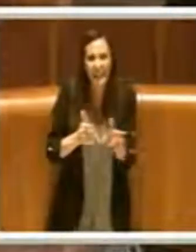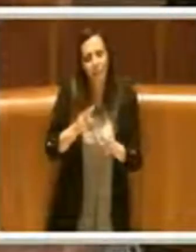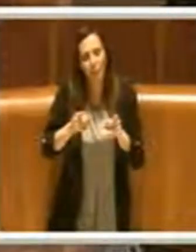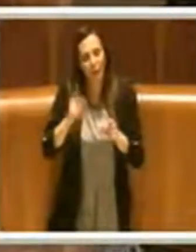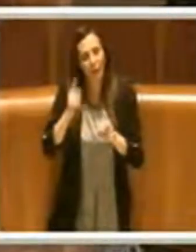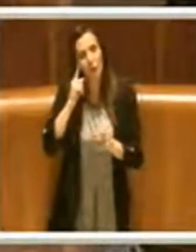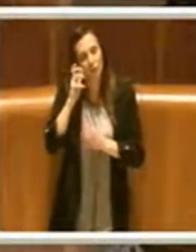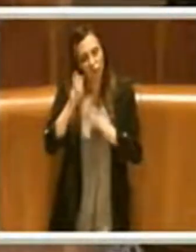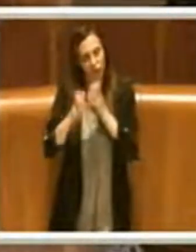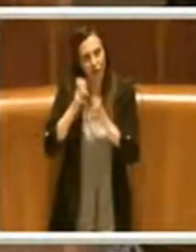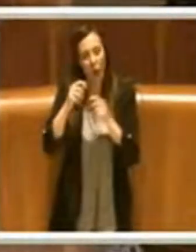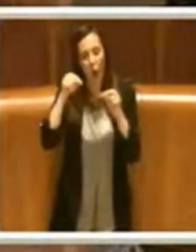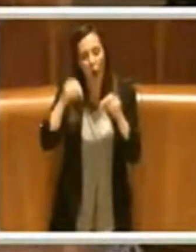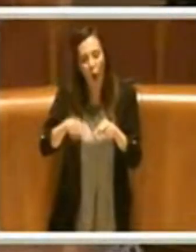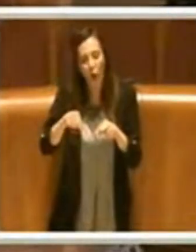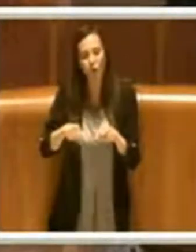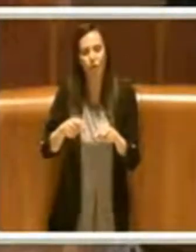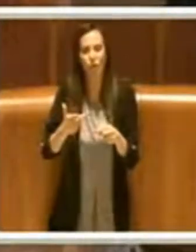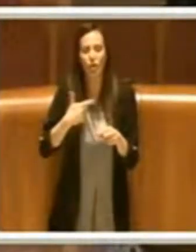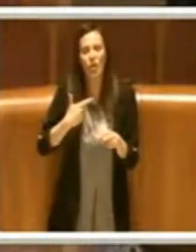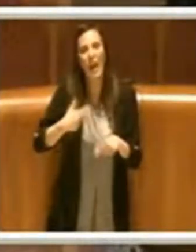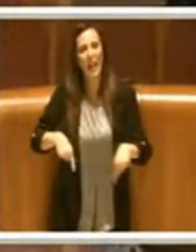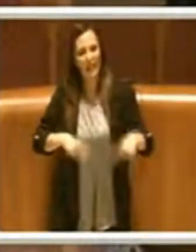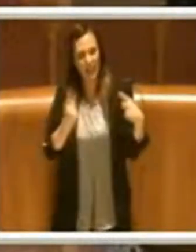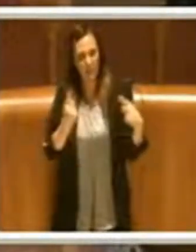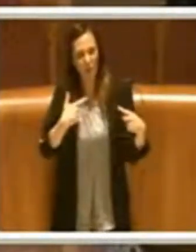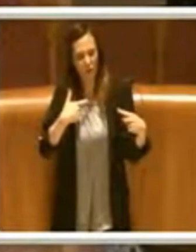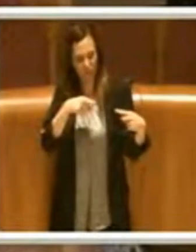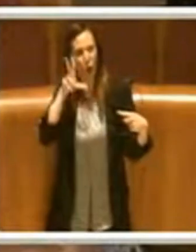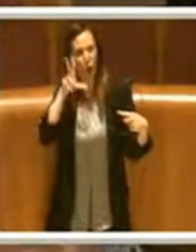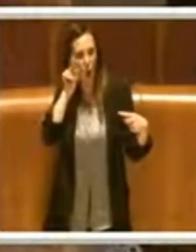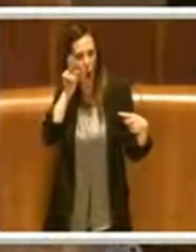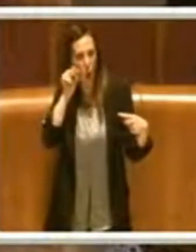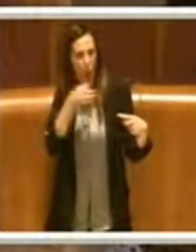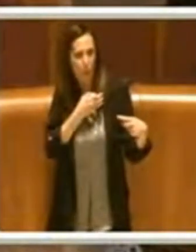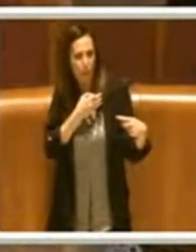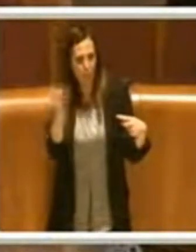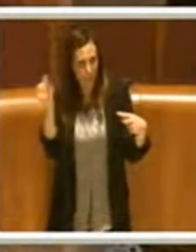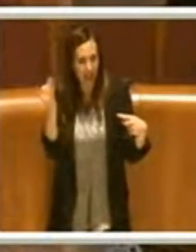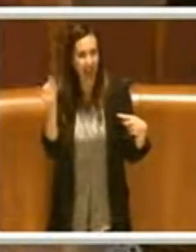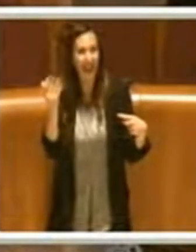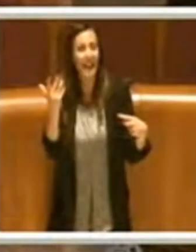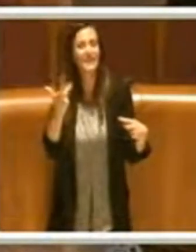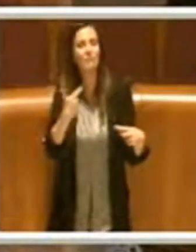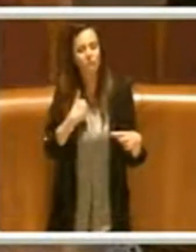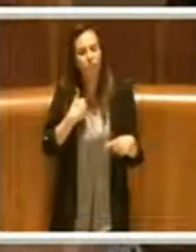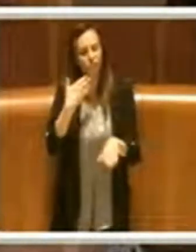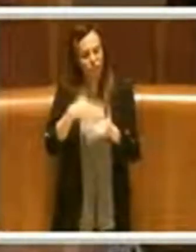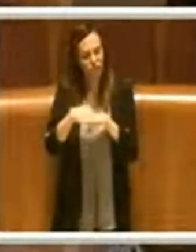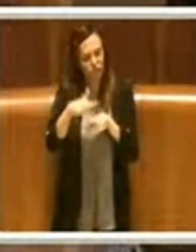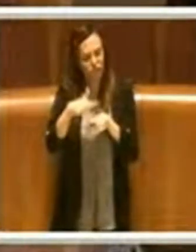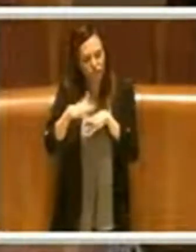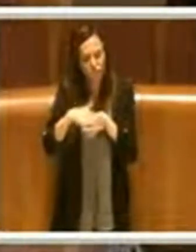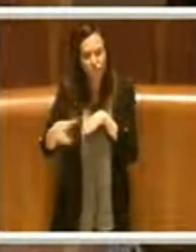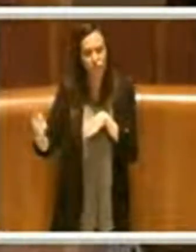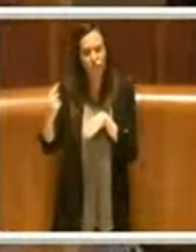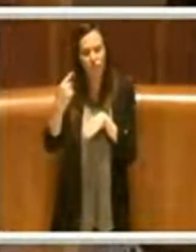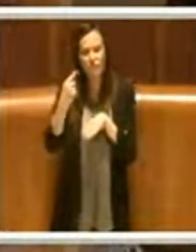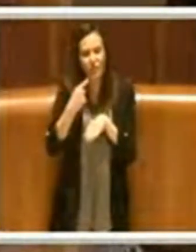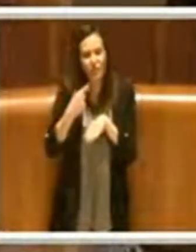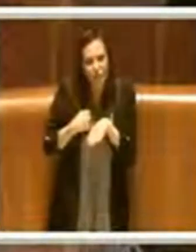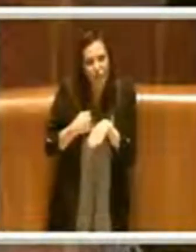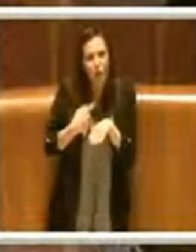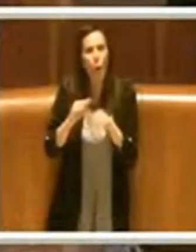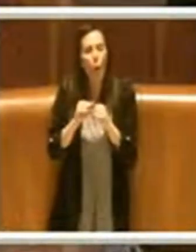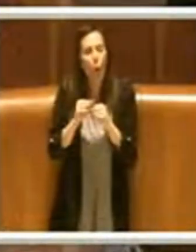noi abbiamo un nemico che conosciamo. Abbiamo degli esperti che ci dicono come far